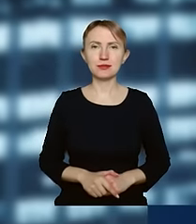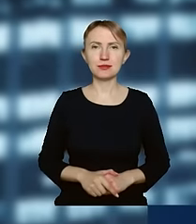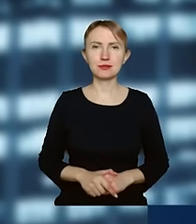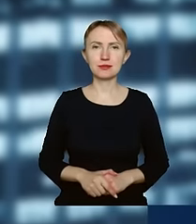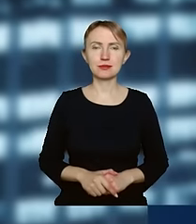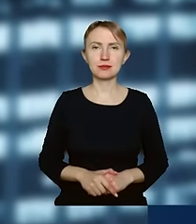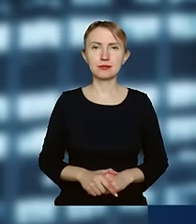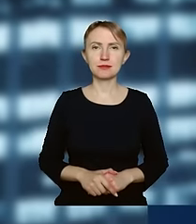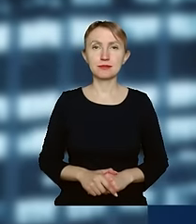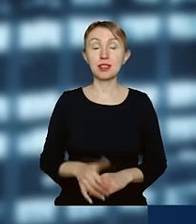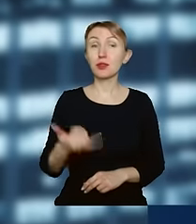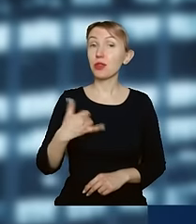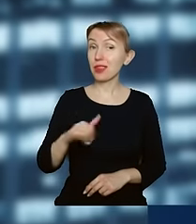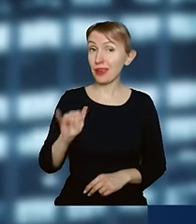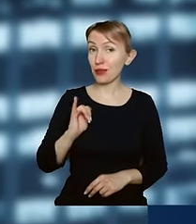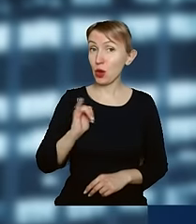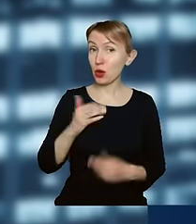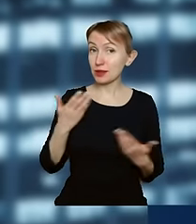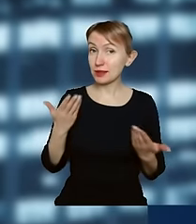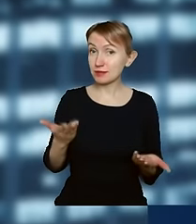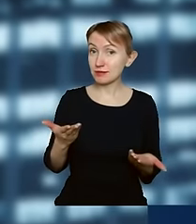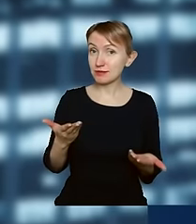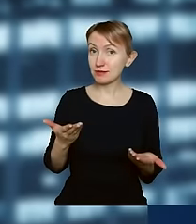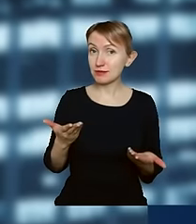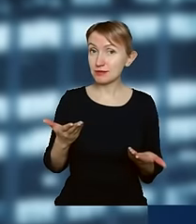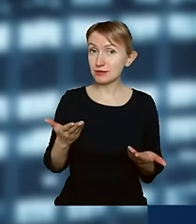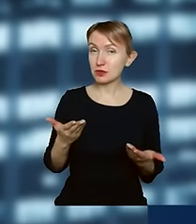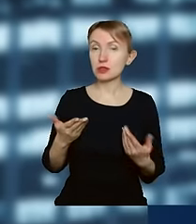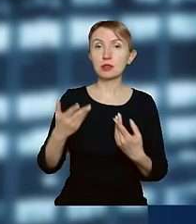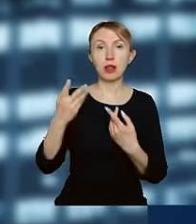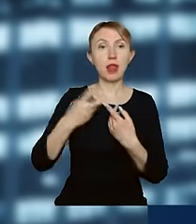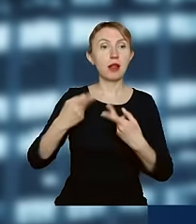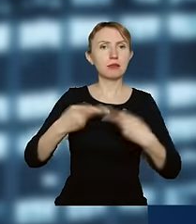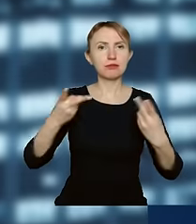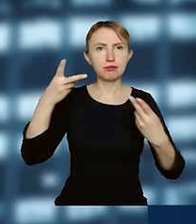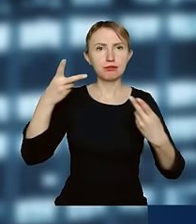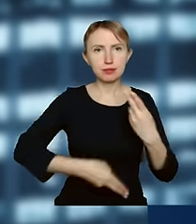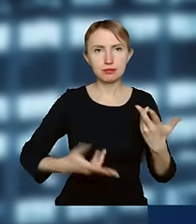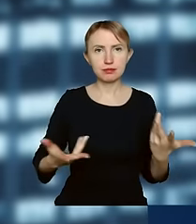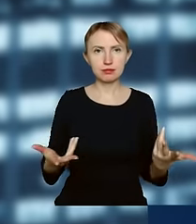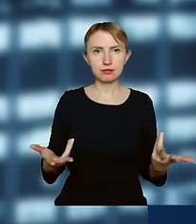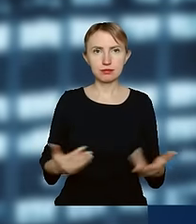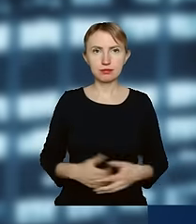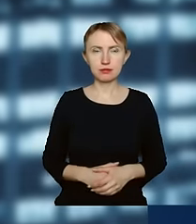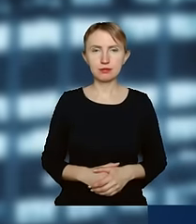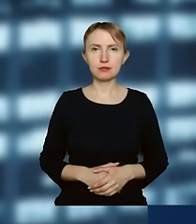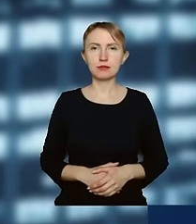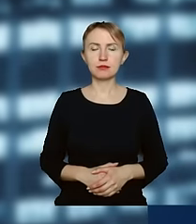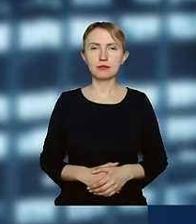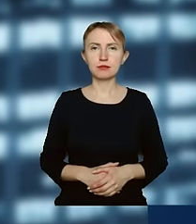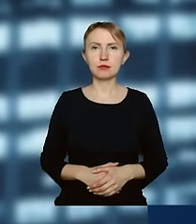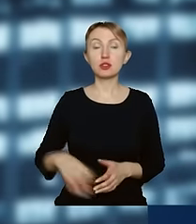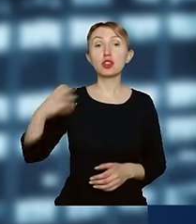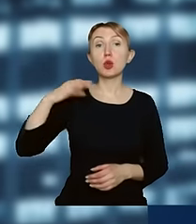No na tyle niewygodne, że się zepsuła transmisja. Tak było. Czy generał Stróżyk